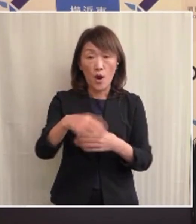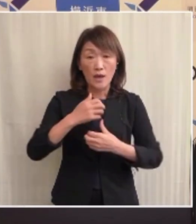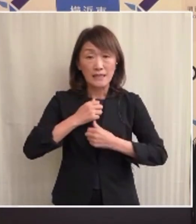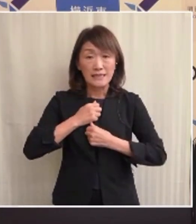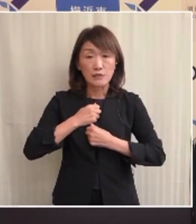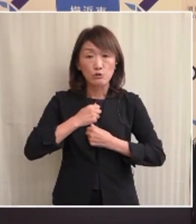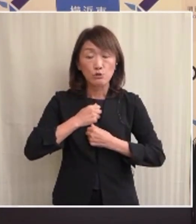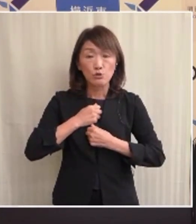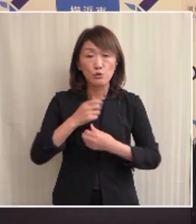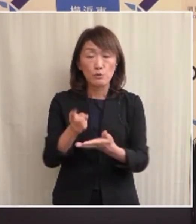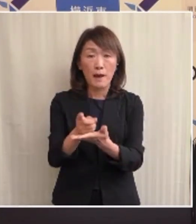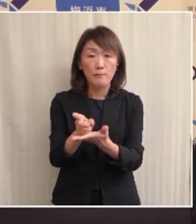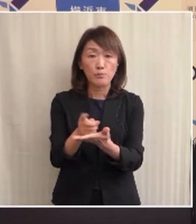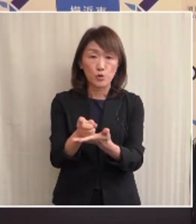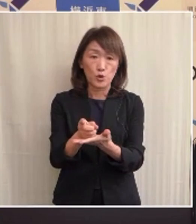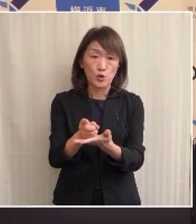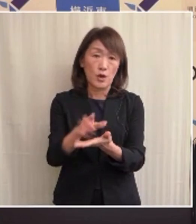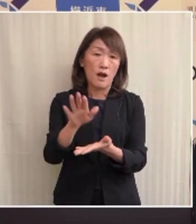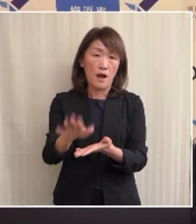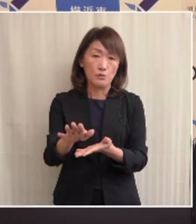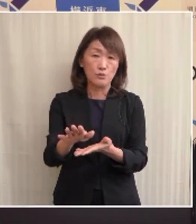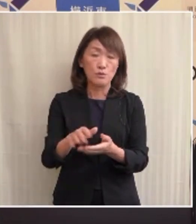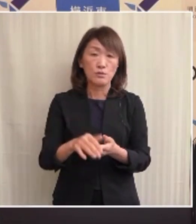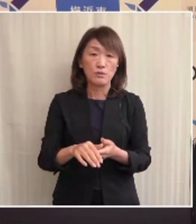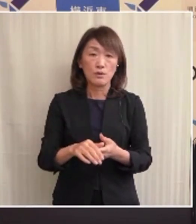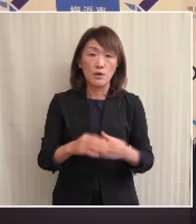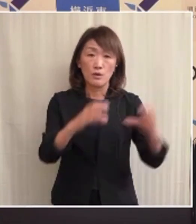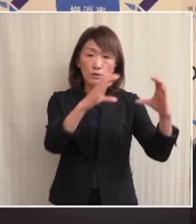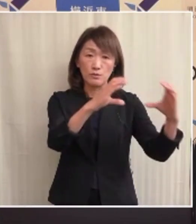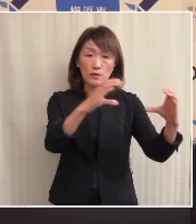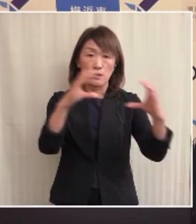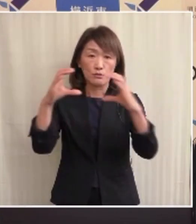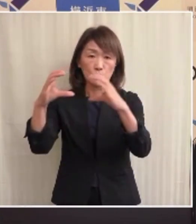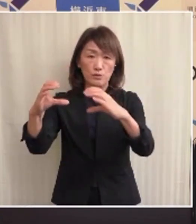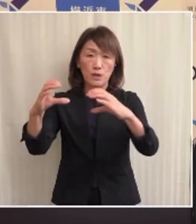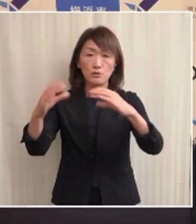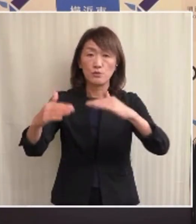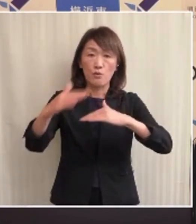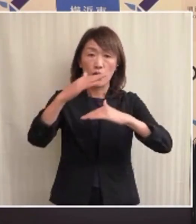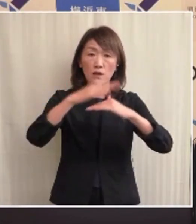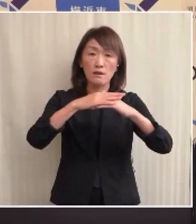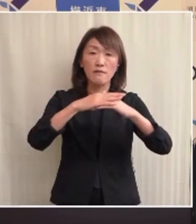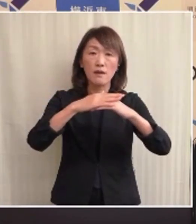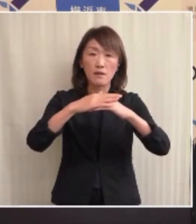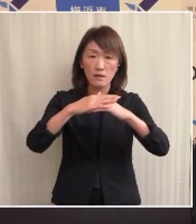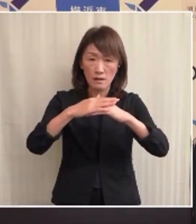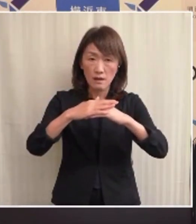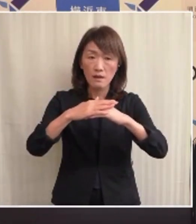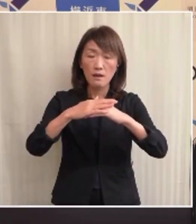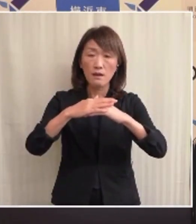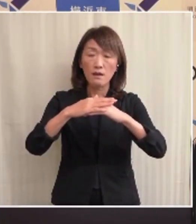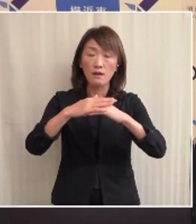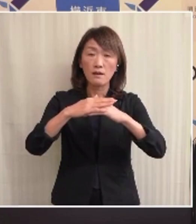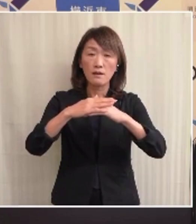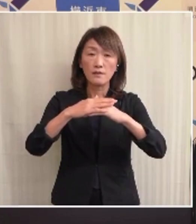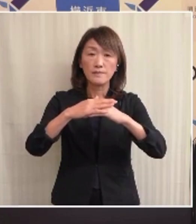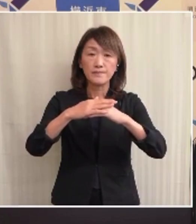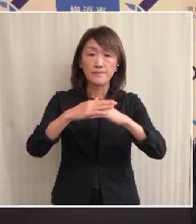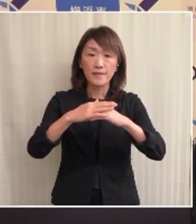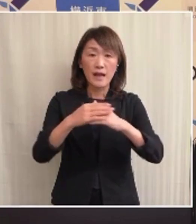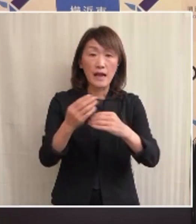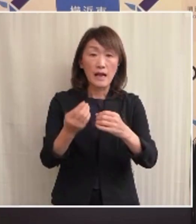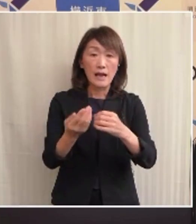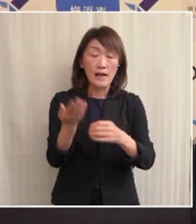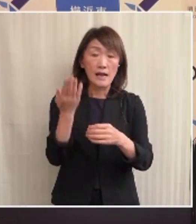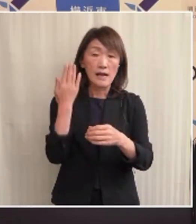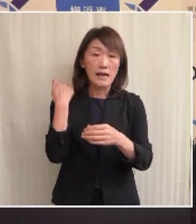リスクマップというか事故の、マップがありますので、まあ、これを重ね合わせることで、過去5年